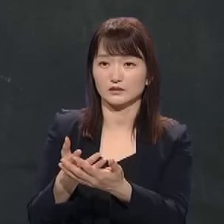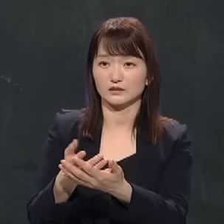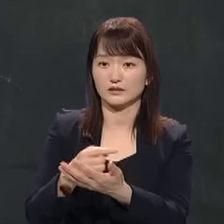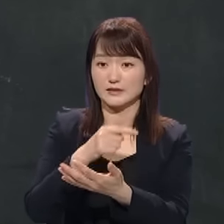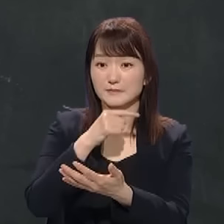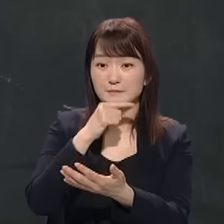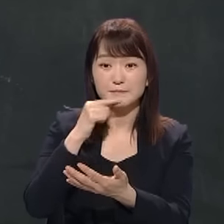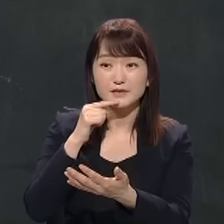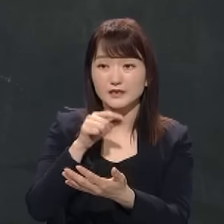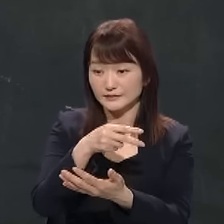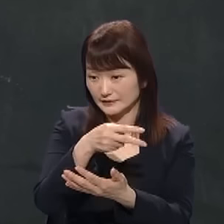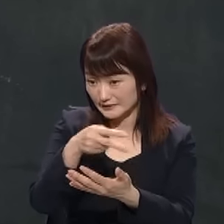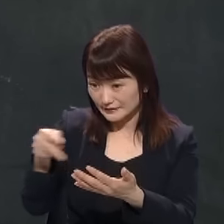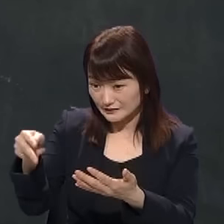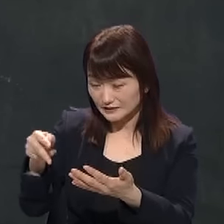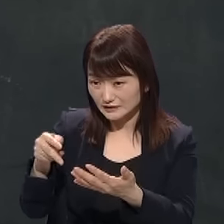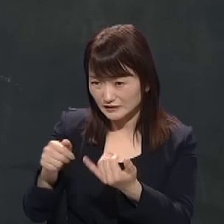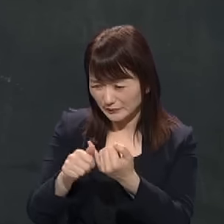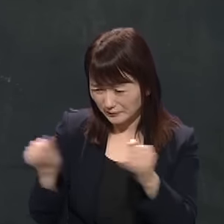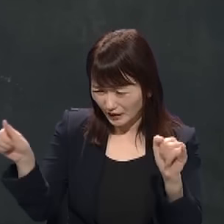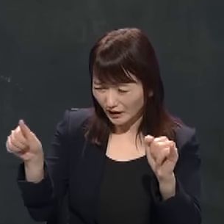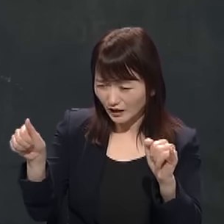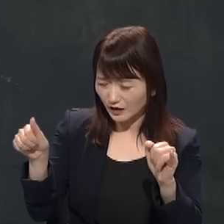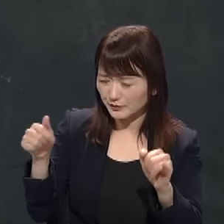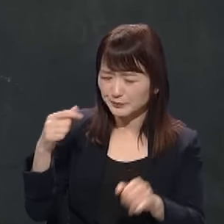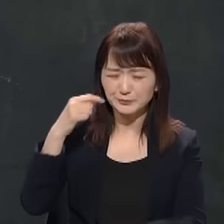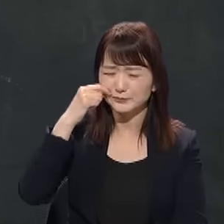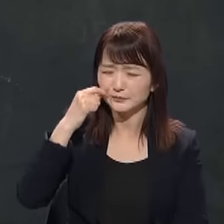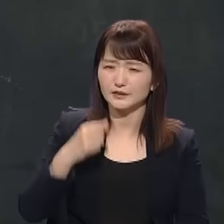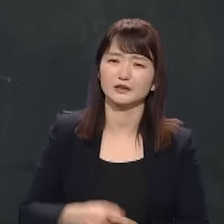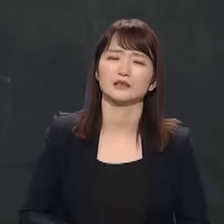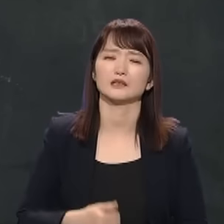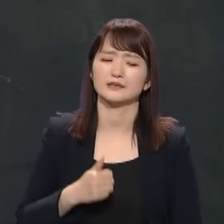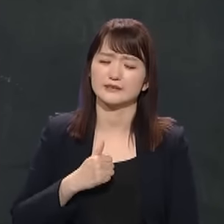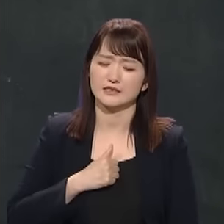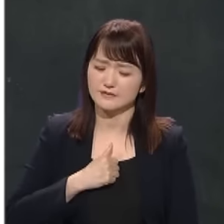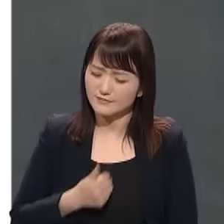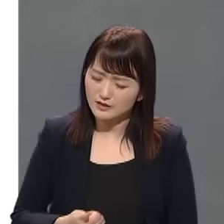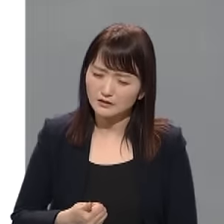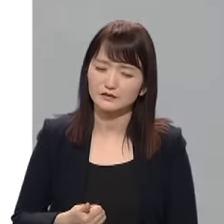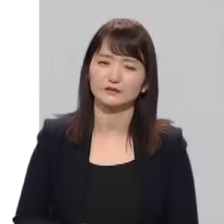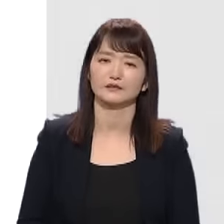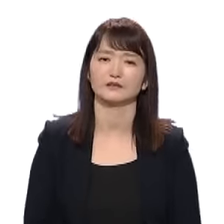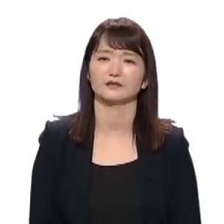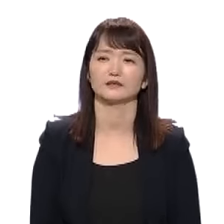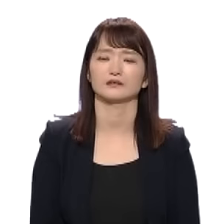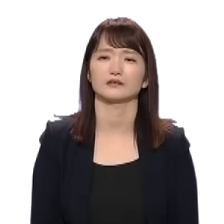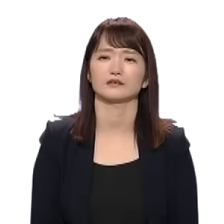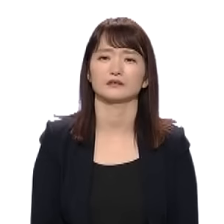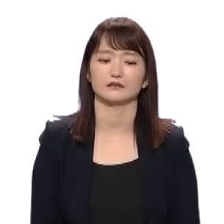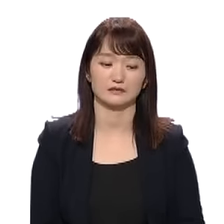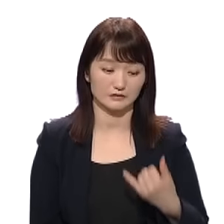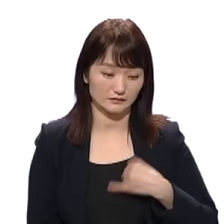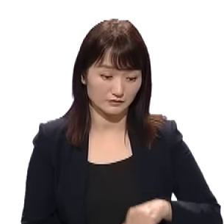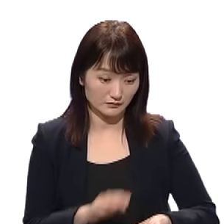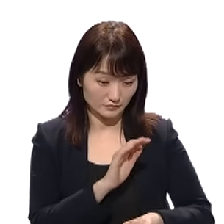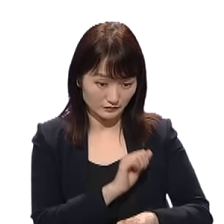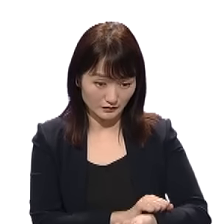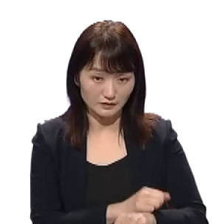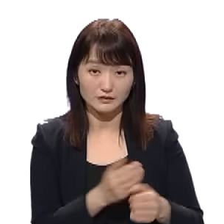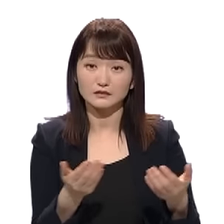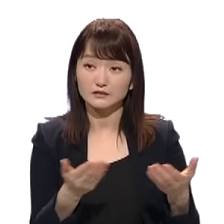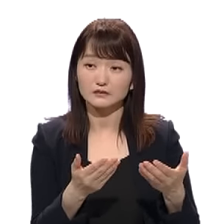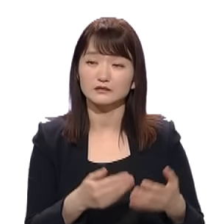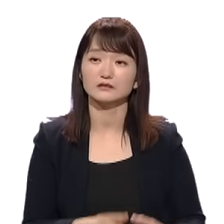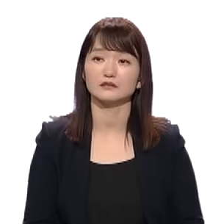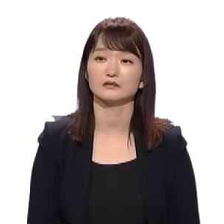이런 정도로 가족에게 고통을 줬는데 자존심이라는 얘기가 나오는지 모르겠습니다. 그러면서 자식들 잘 되라고 했던 일이라고